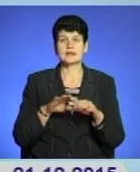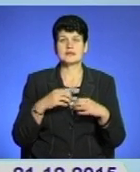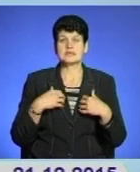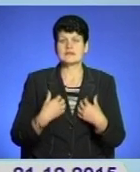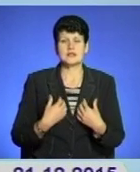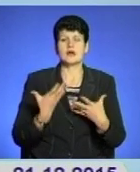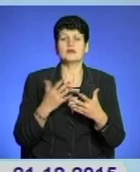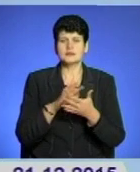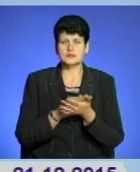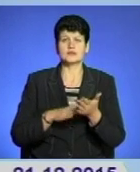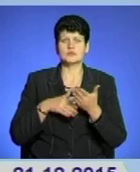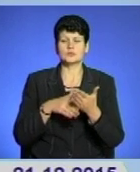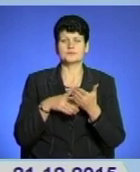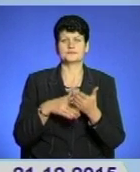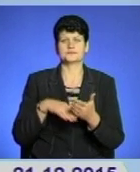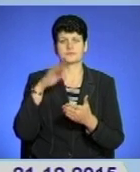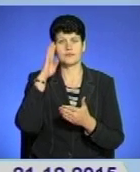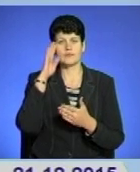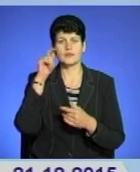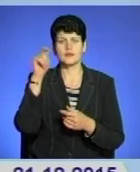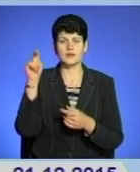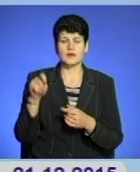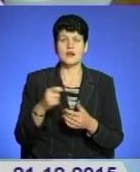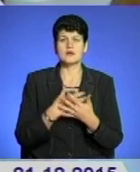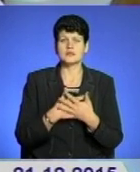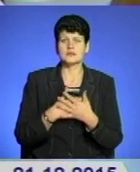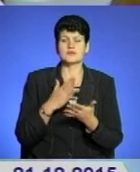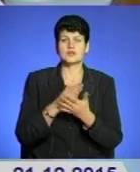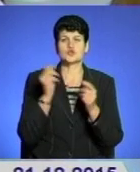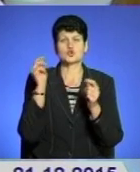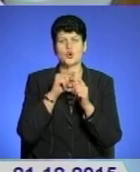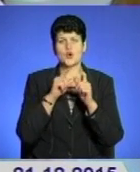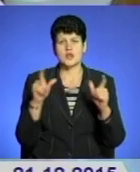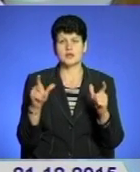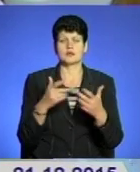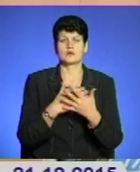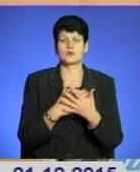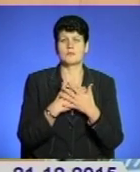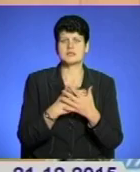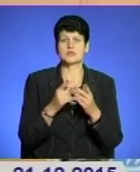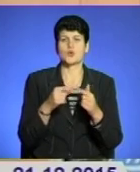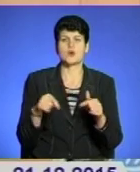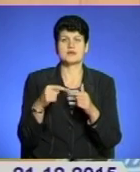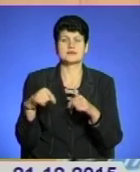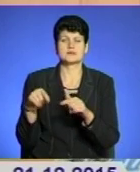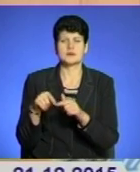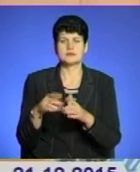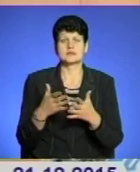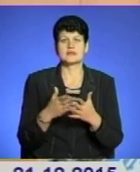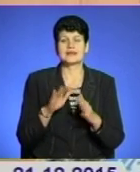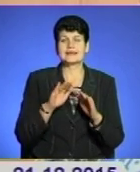надалі допомагають бійцям на фронті. Особливо активними є школярі, студенти та громадські організації. В першу чергу відкликаються діти з